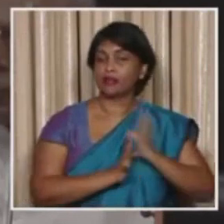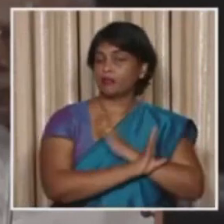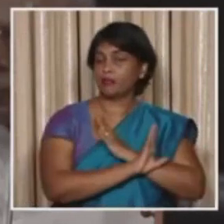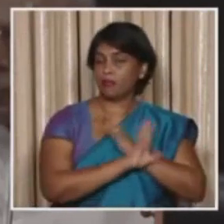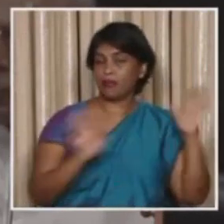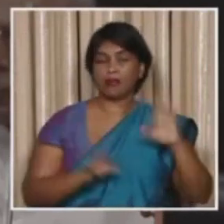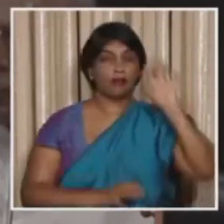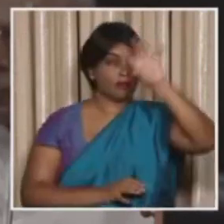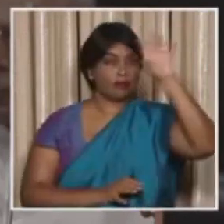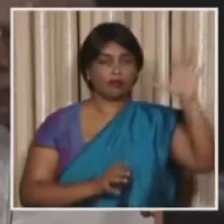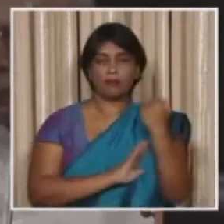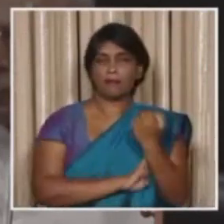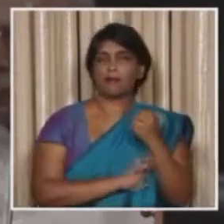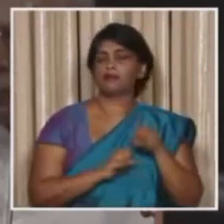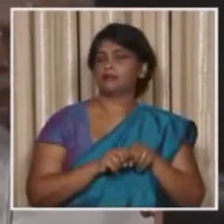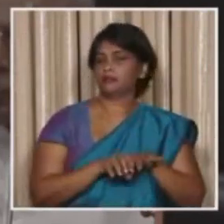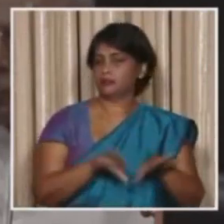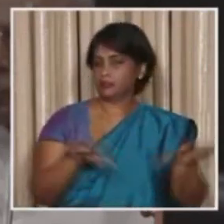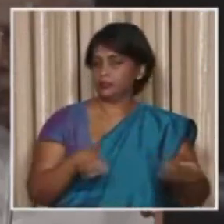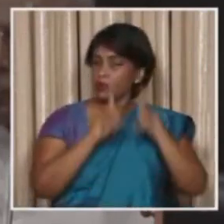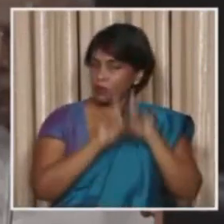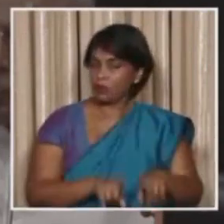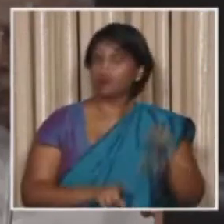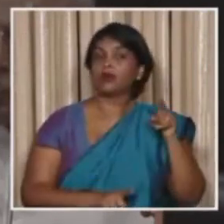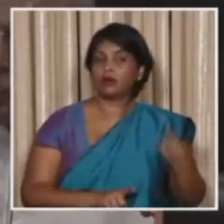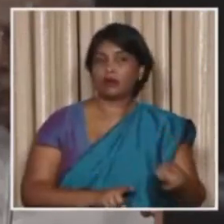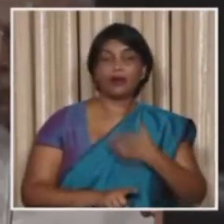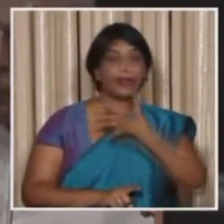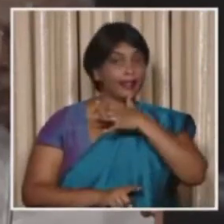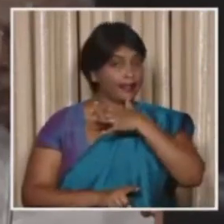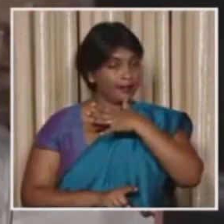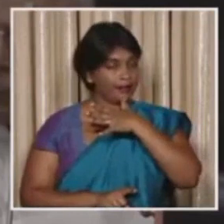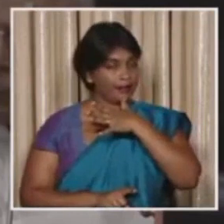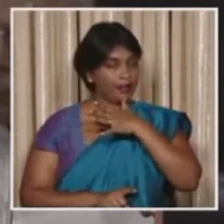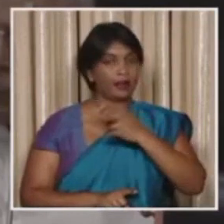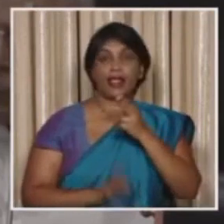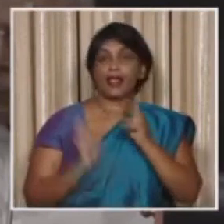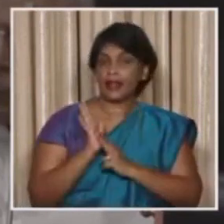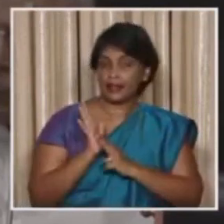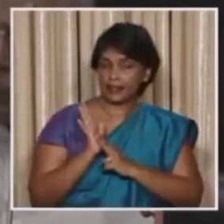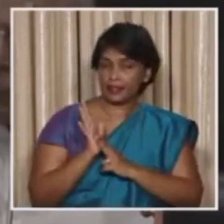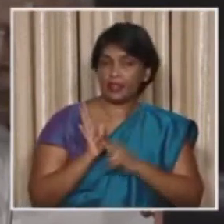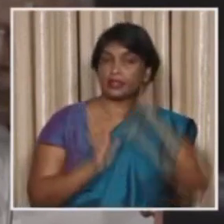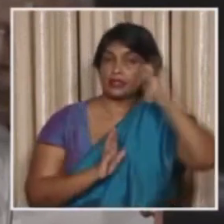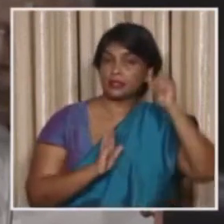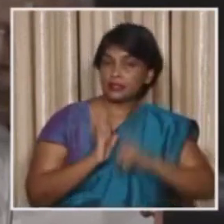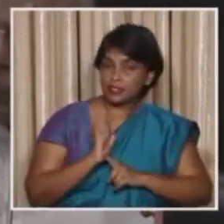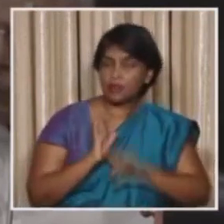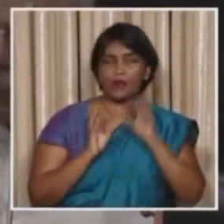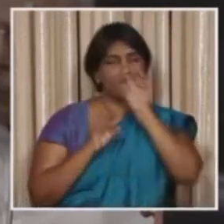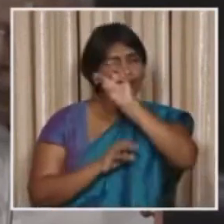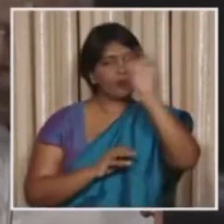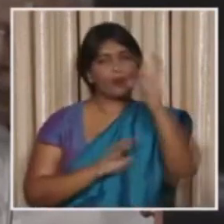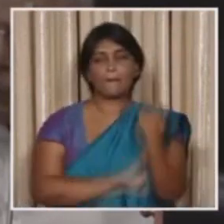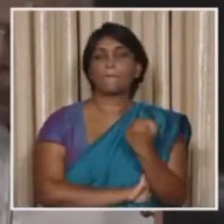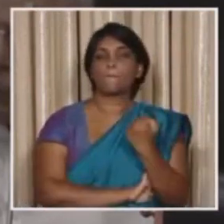රටවල් බලේ විමධිකර තියෙනවා ඒ වගේම එක්සත් රාජධානිය නෙදර්ලන්තය ජපානය වැනි කුඩා රටවල්